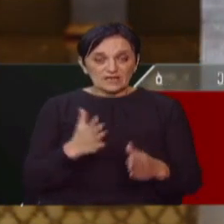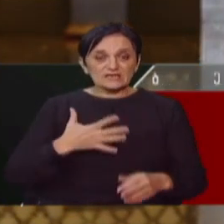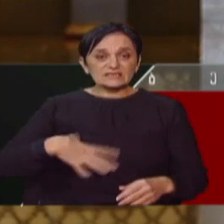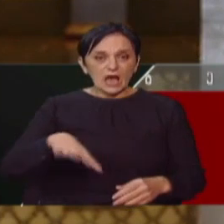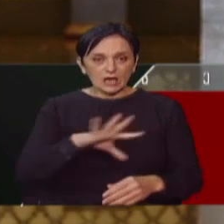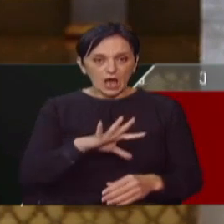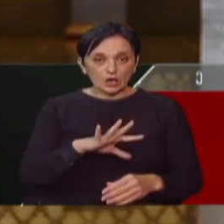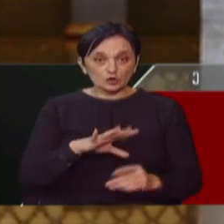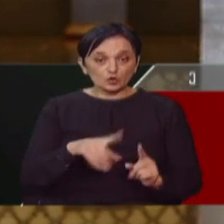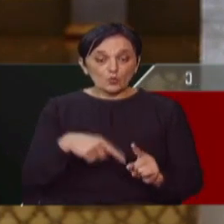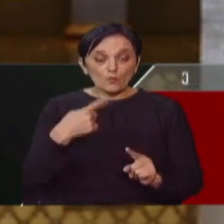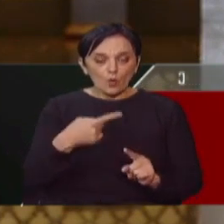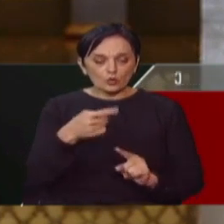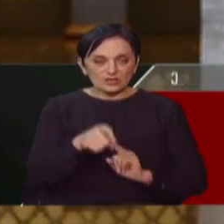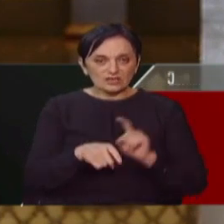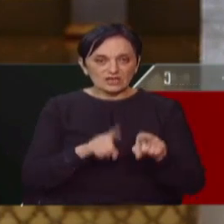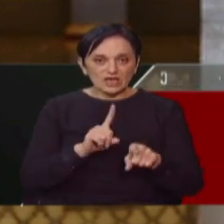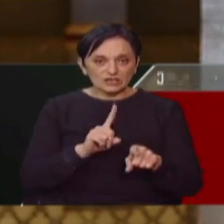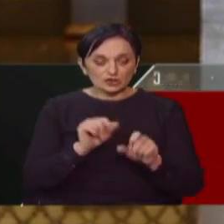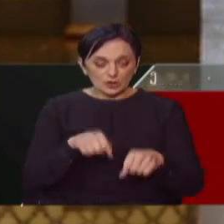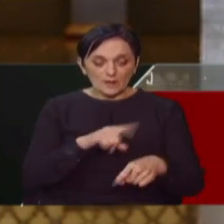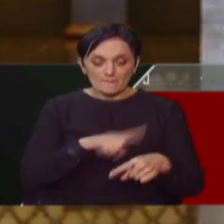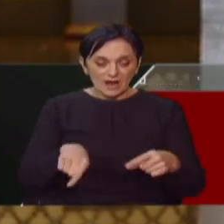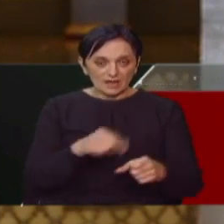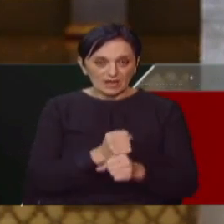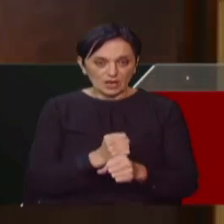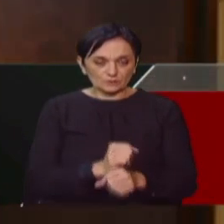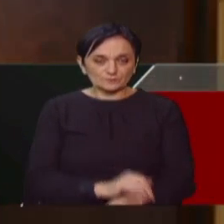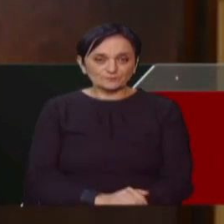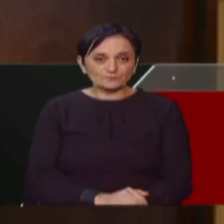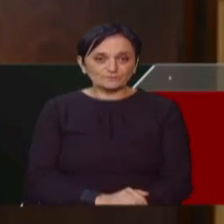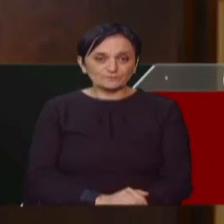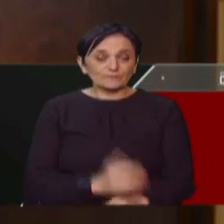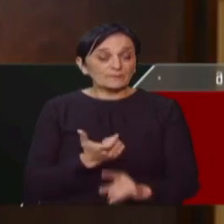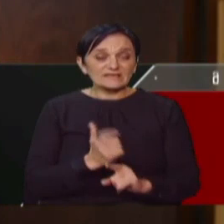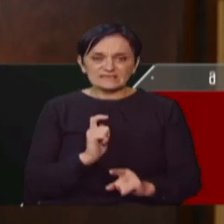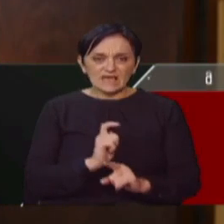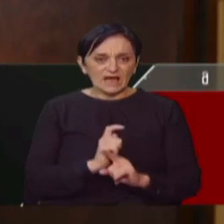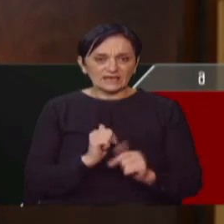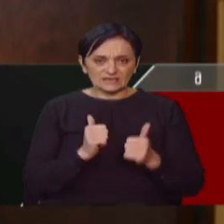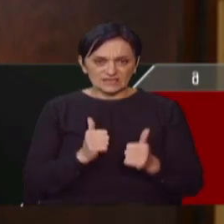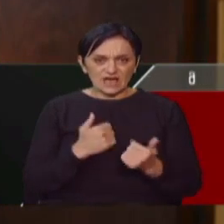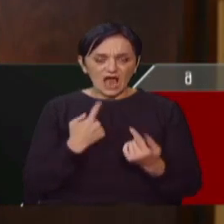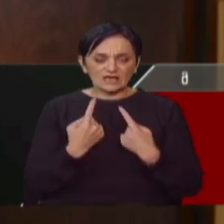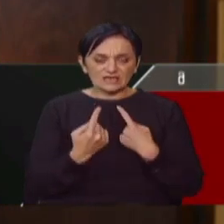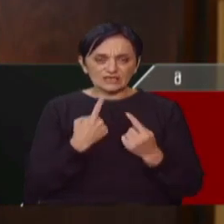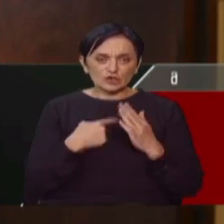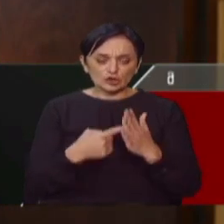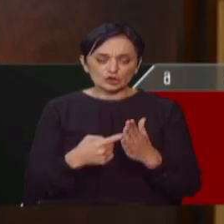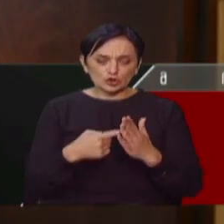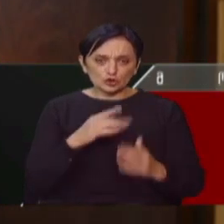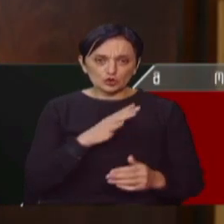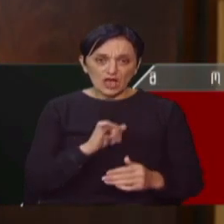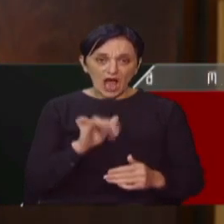საქართველოს მორიგინაბიჯი რაც შეიძლება მალე გადადგას. ძალიან კარგი დისკუსიები გქონდა